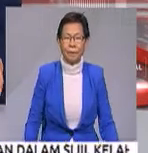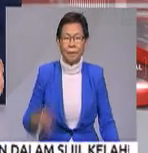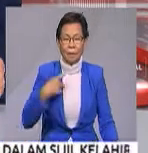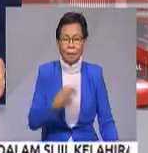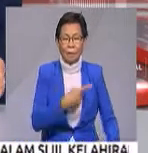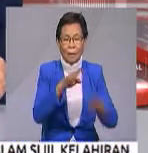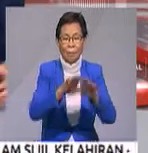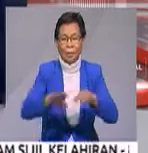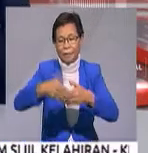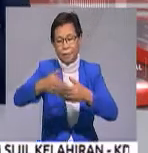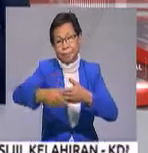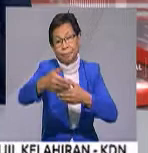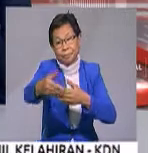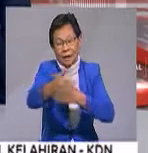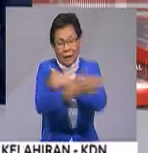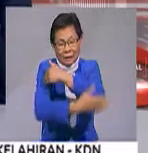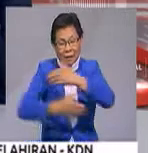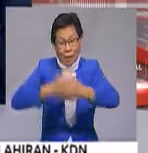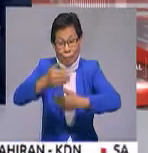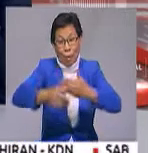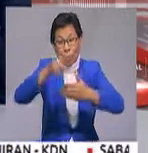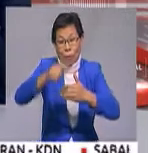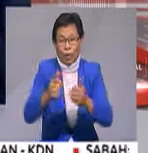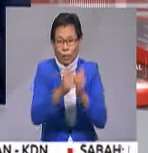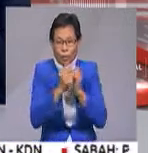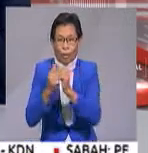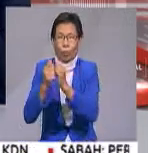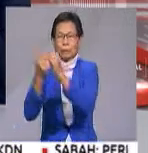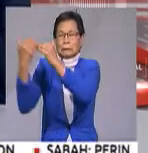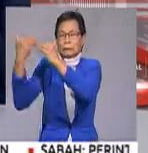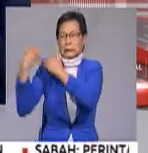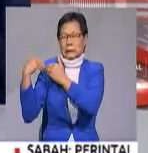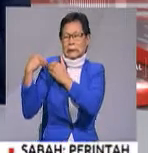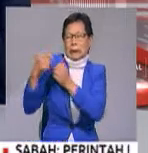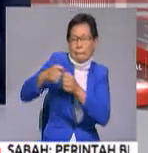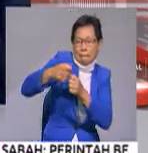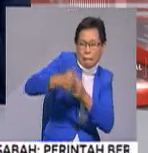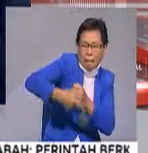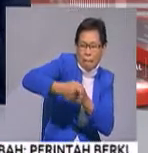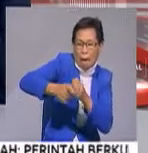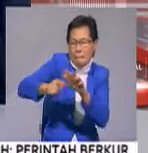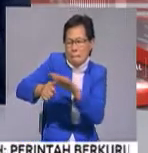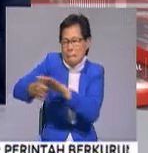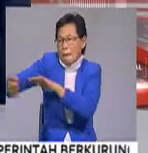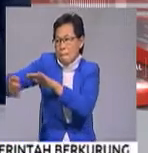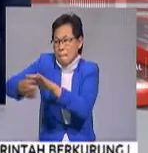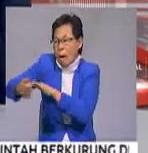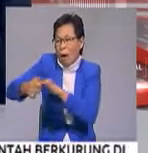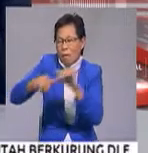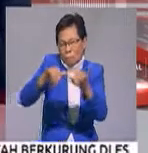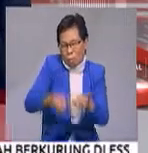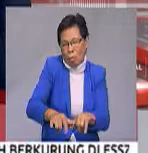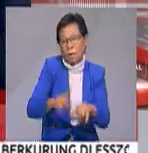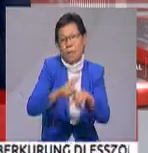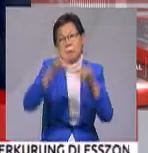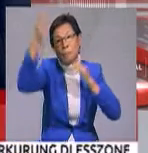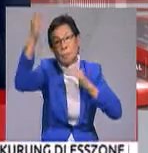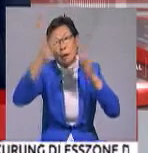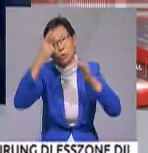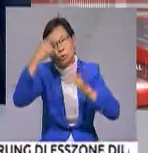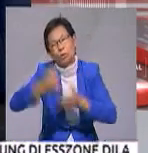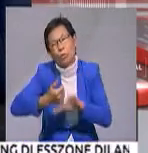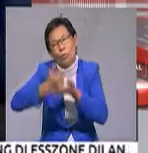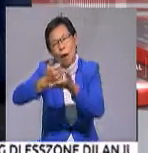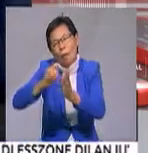ke berita seterusnya. Negara maju perlu bersama menanggung sebahagian kos menguruskan pelarian yang berada di negara seperti Malaysia bagi